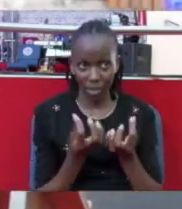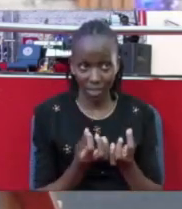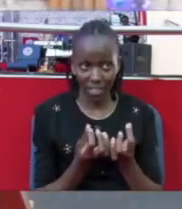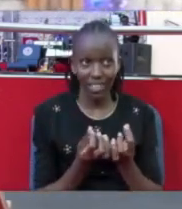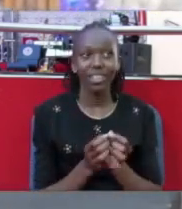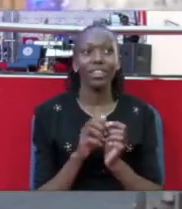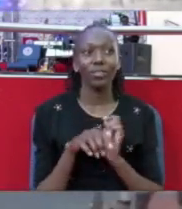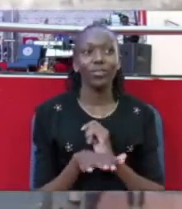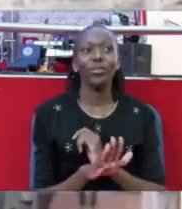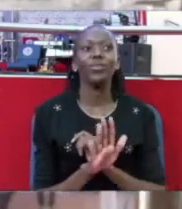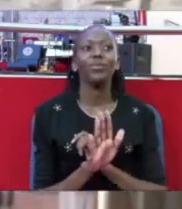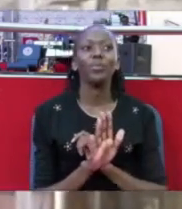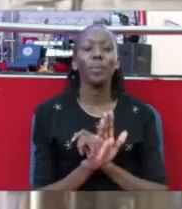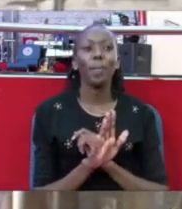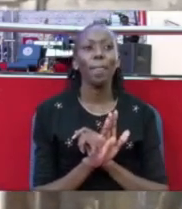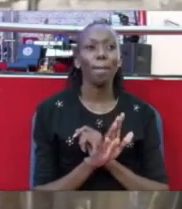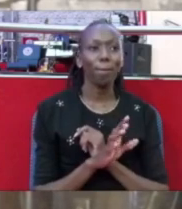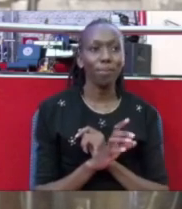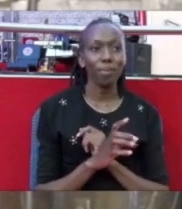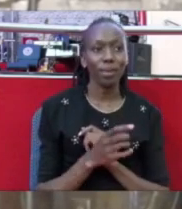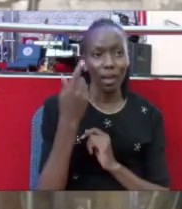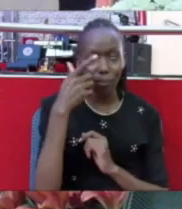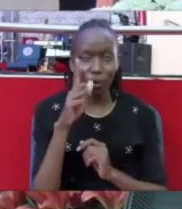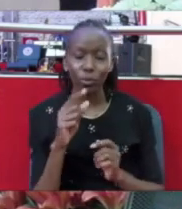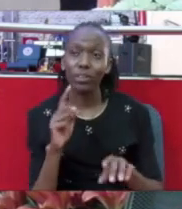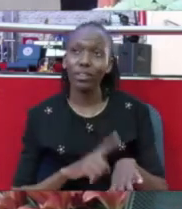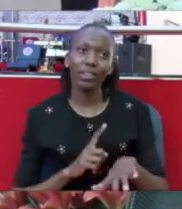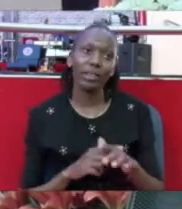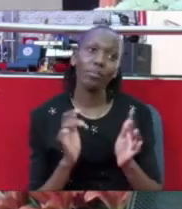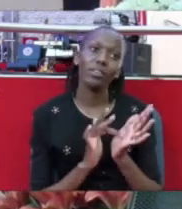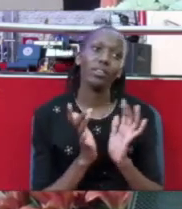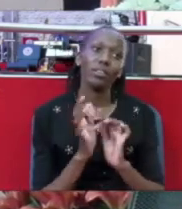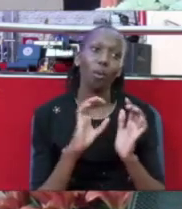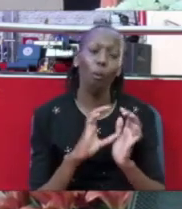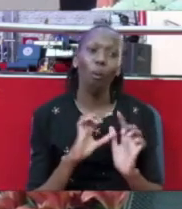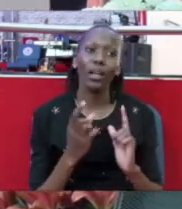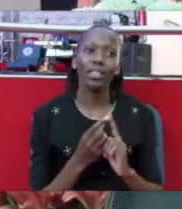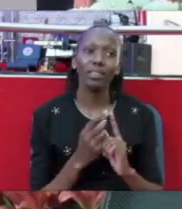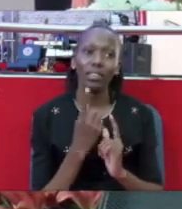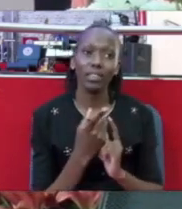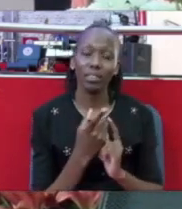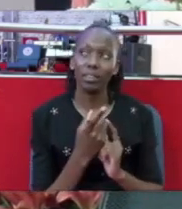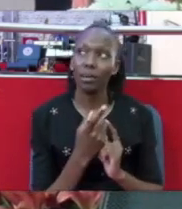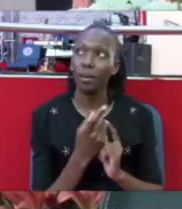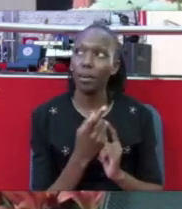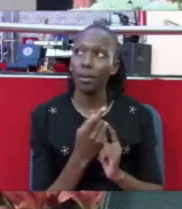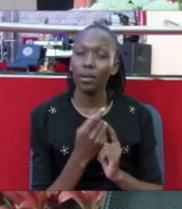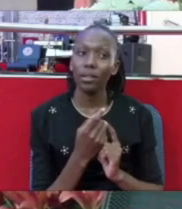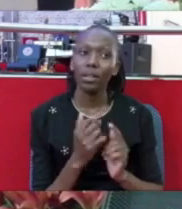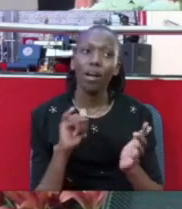Psalms 112, kwa sababu Biblia inaposema katika Zaburi sura ya 112, that the children